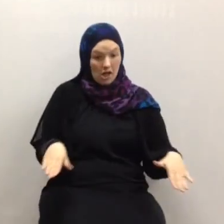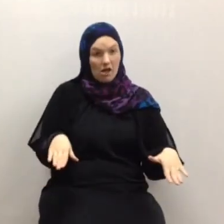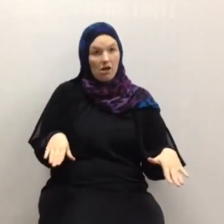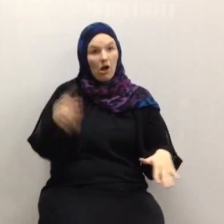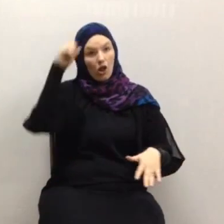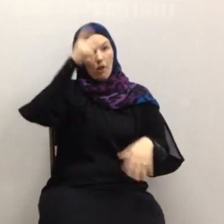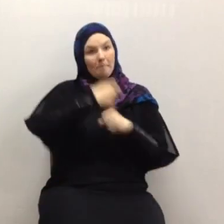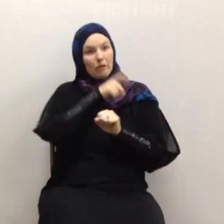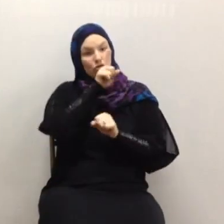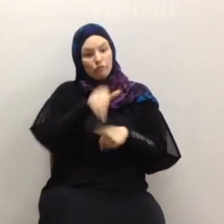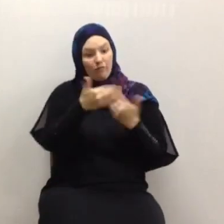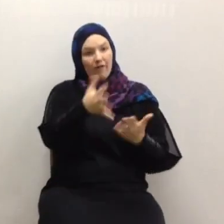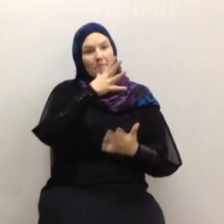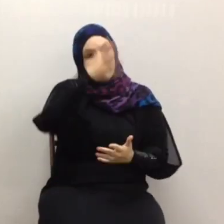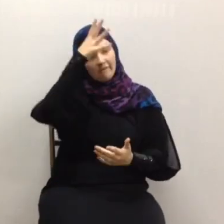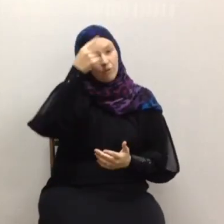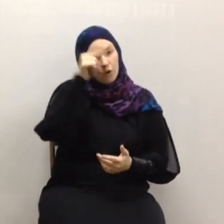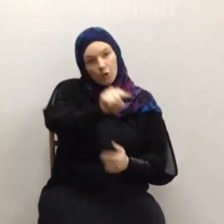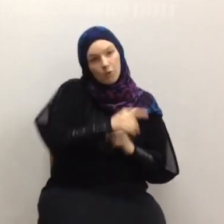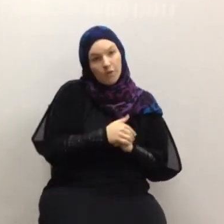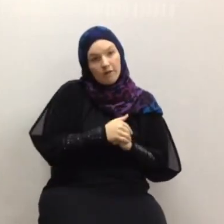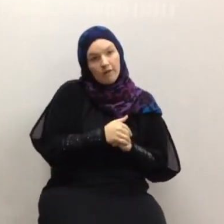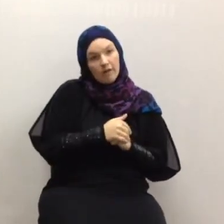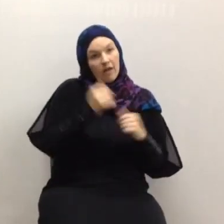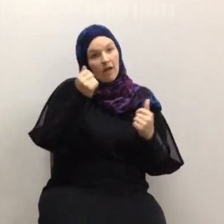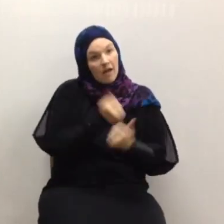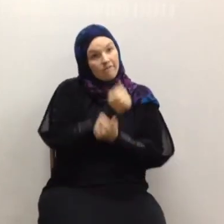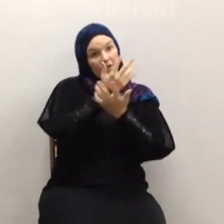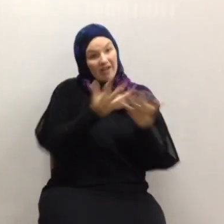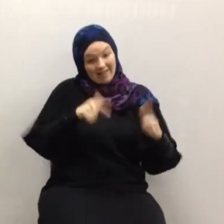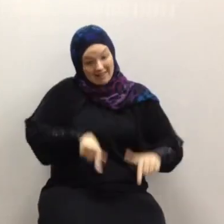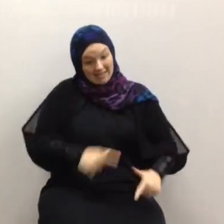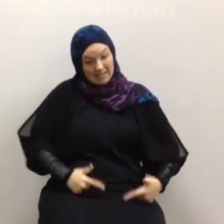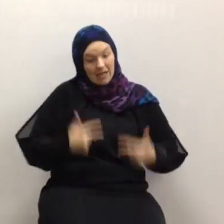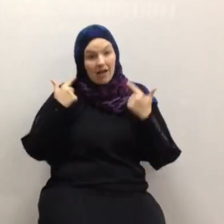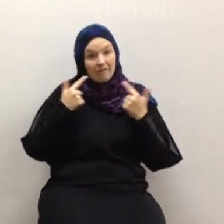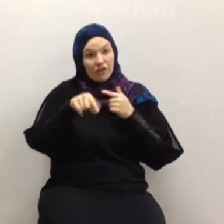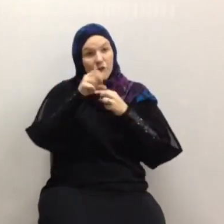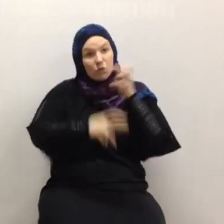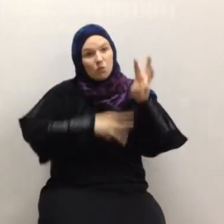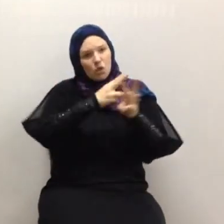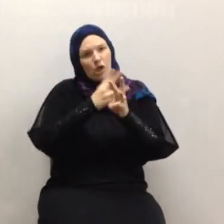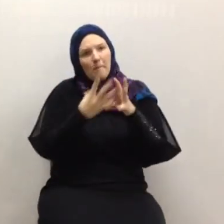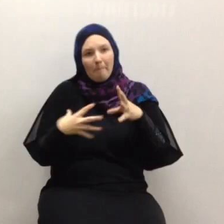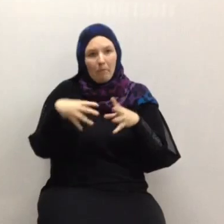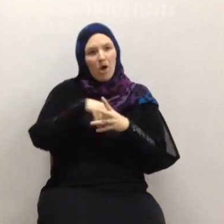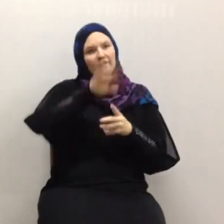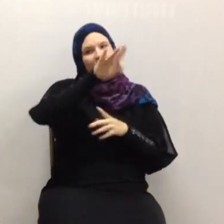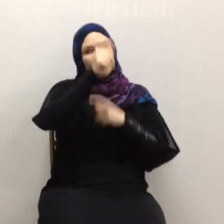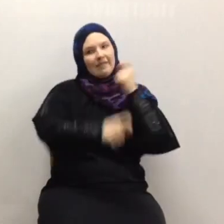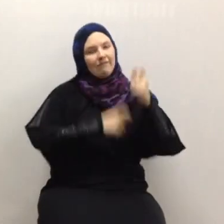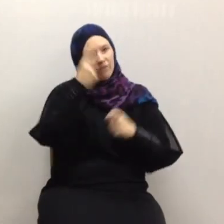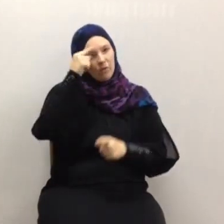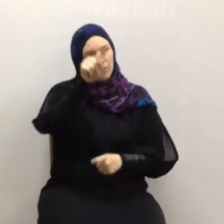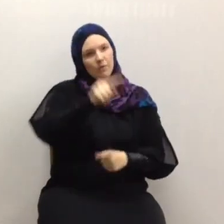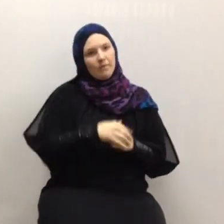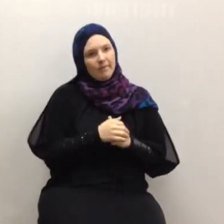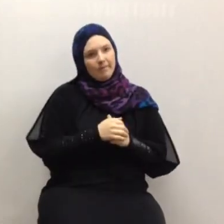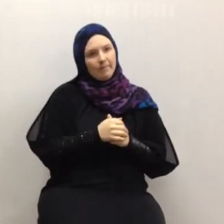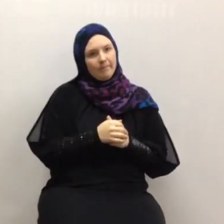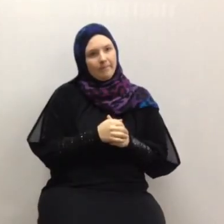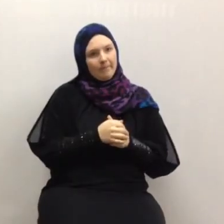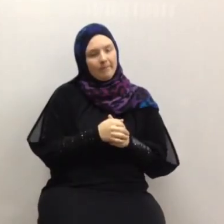everything there is in this life is part of His gifts. وَمَا بِكُم مِن نِعْمَةٍ